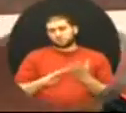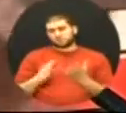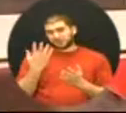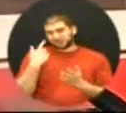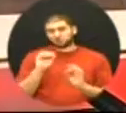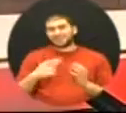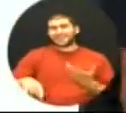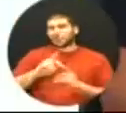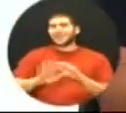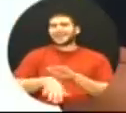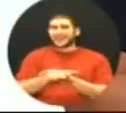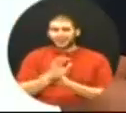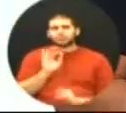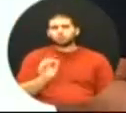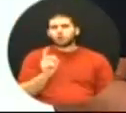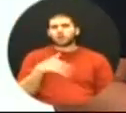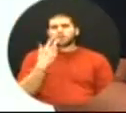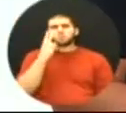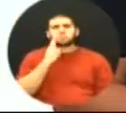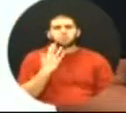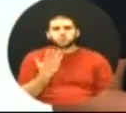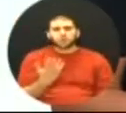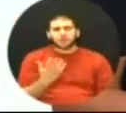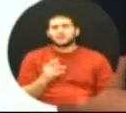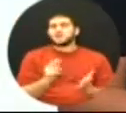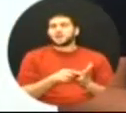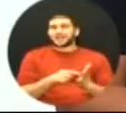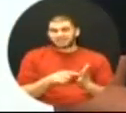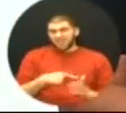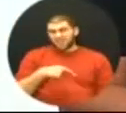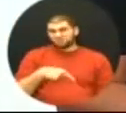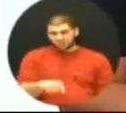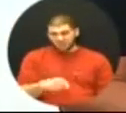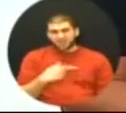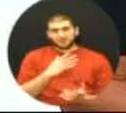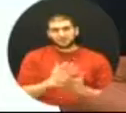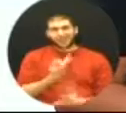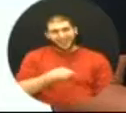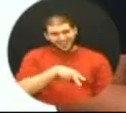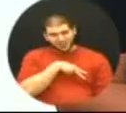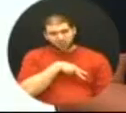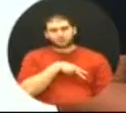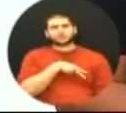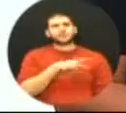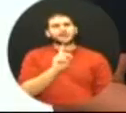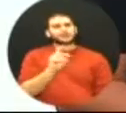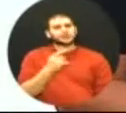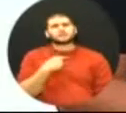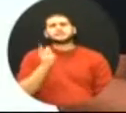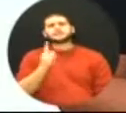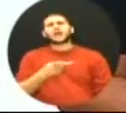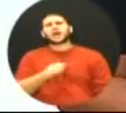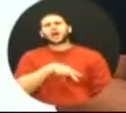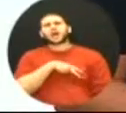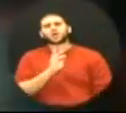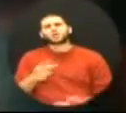שהכיכר לא תהיה ריקה, ושלא תהיה בושה כזאת עליך, ולכן השנה לקחנו את האחריות הזאת, אבל גם במקום... מי צריך לקבל על עצמו